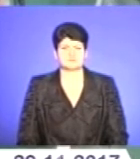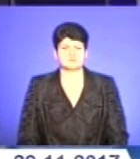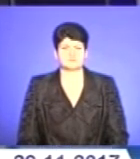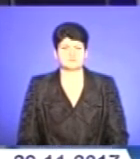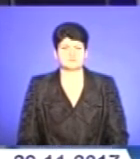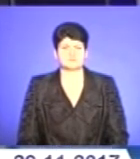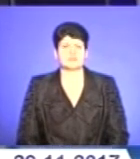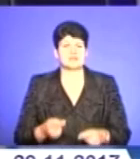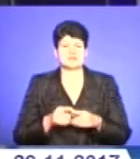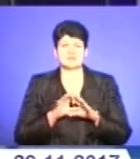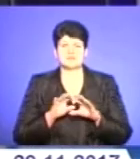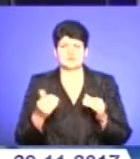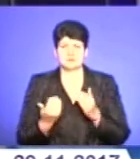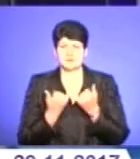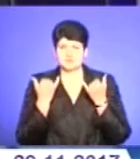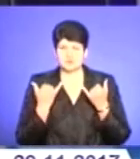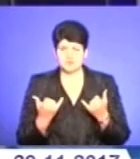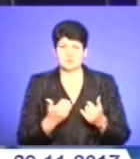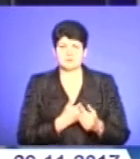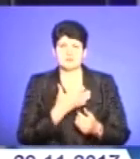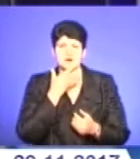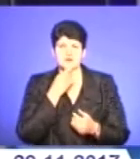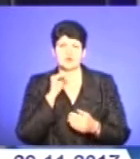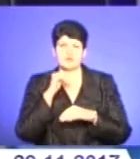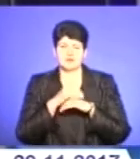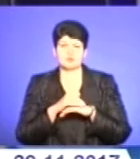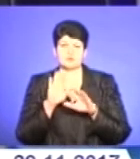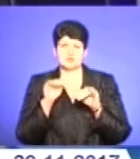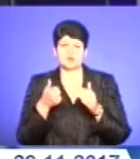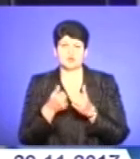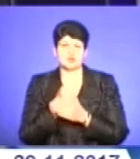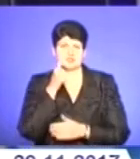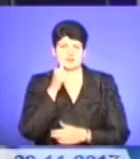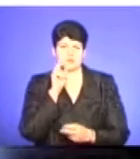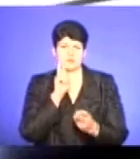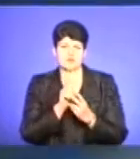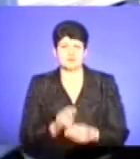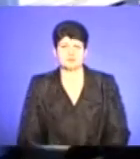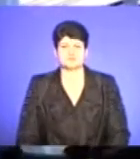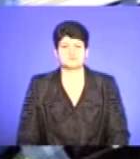Це все на сьогодні. З побажанням гарного вечора. Прощаюся із вами до завтра. Побачимось.